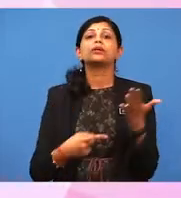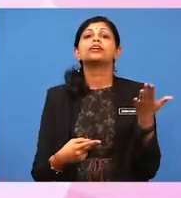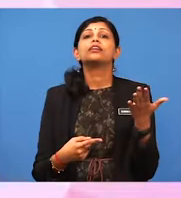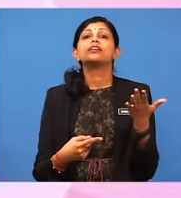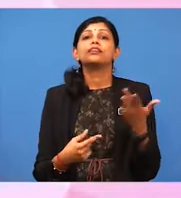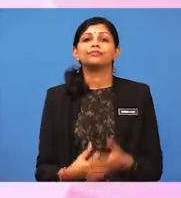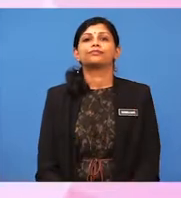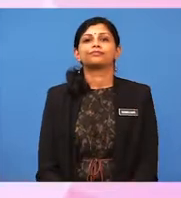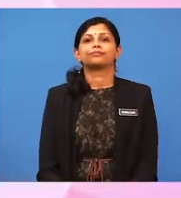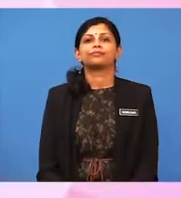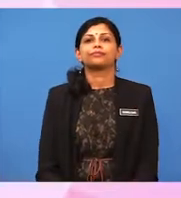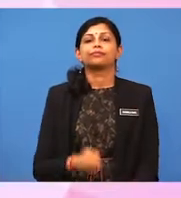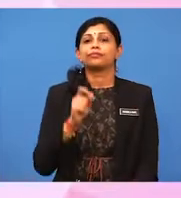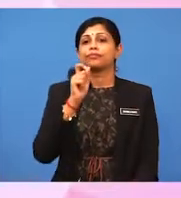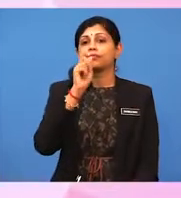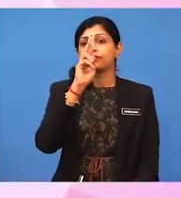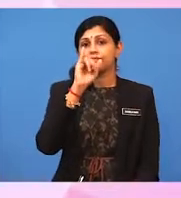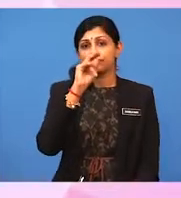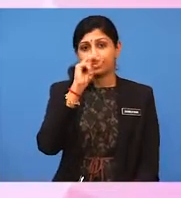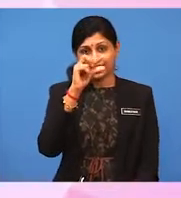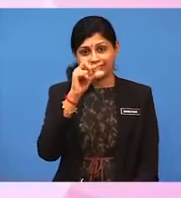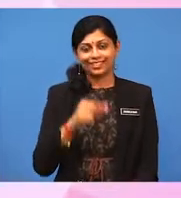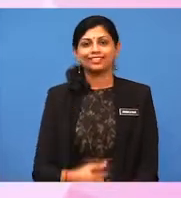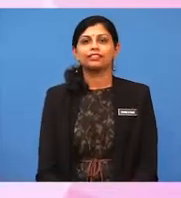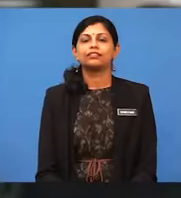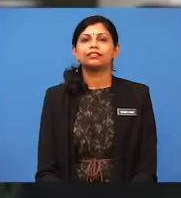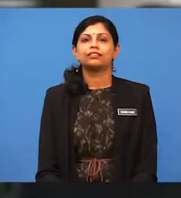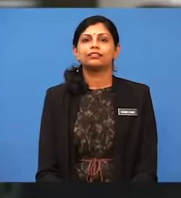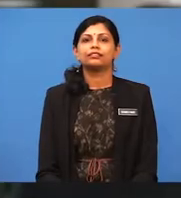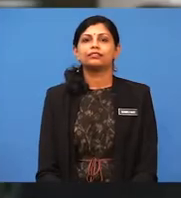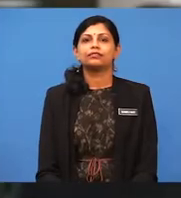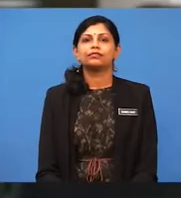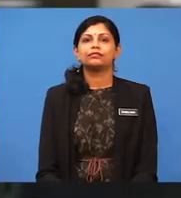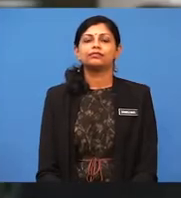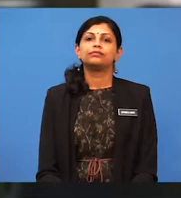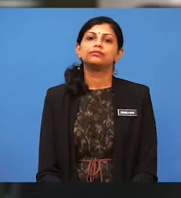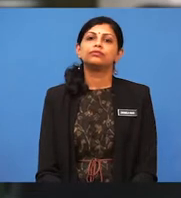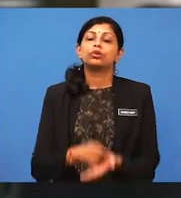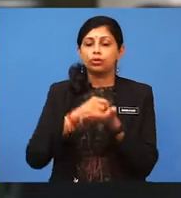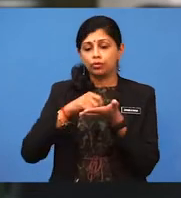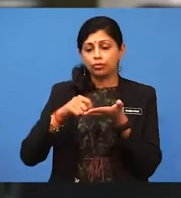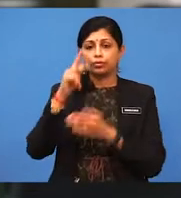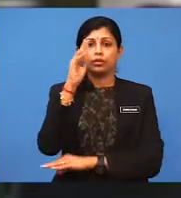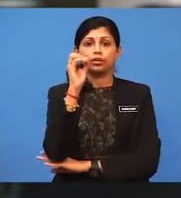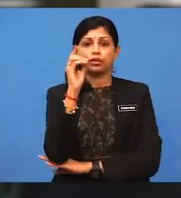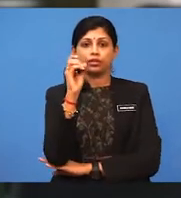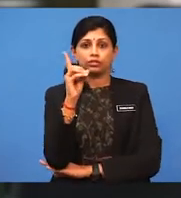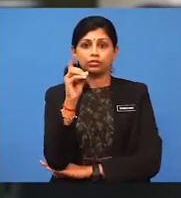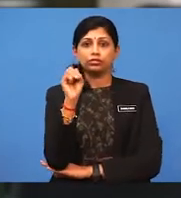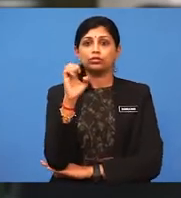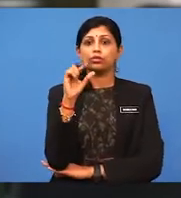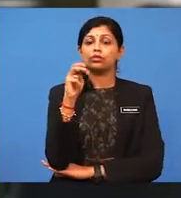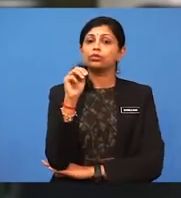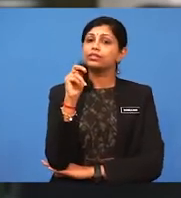aksara, maka jenis data adalah string. Oleh yang demikian, penulisan kod segmen bagi